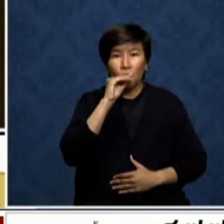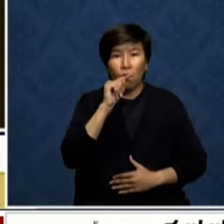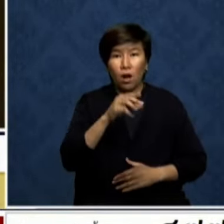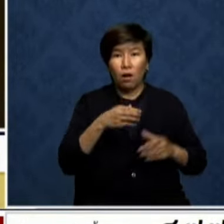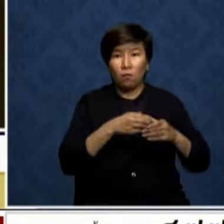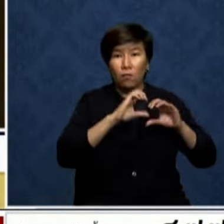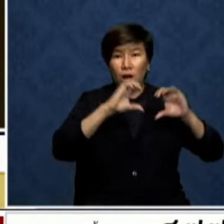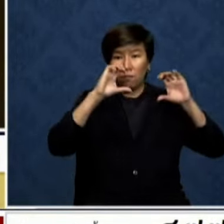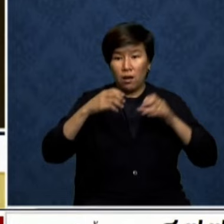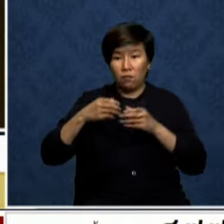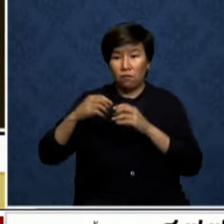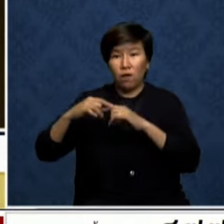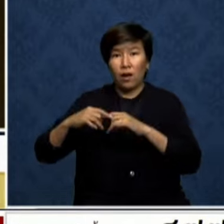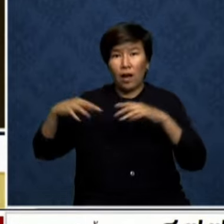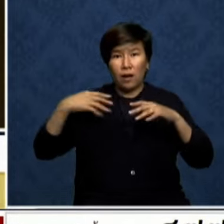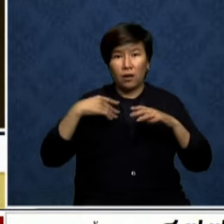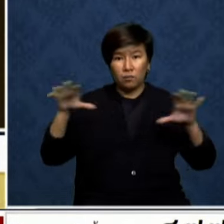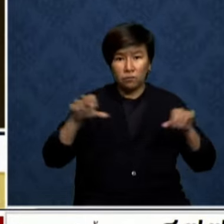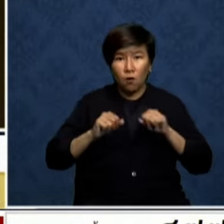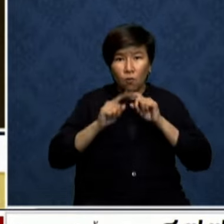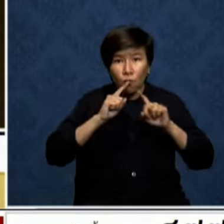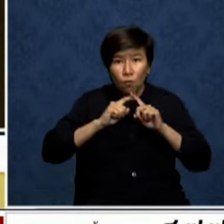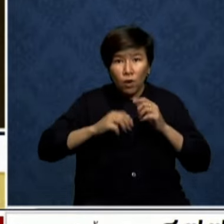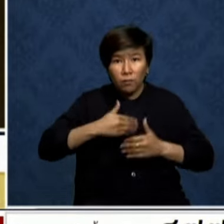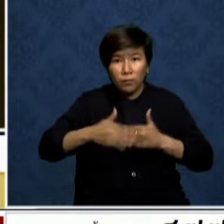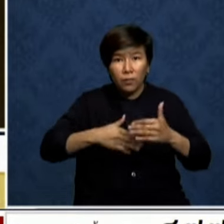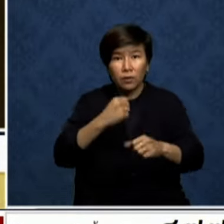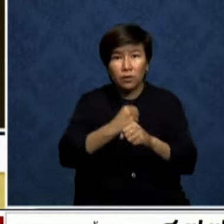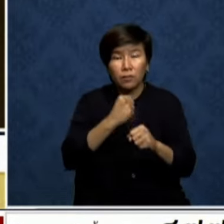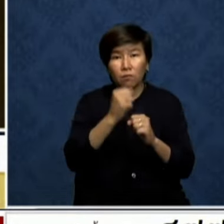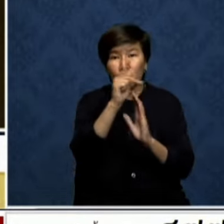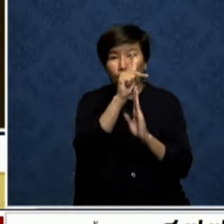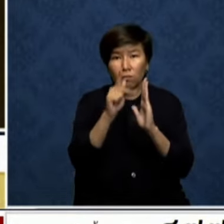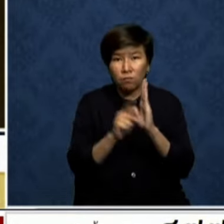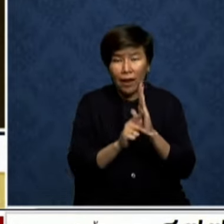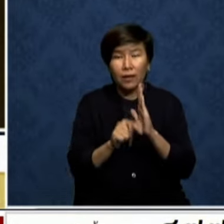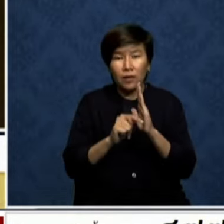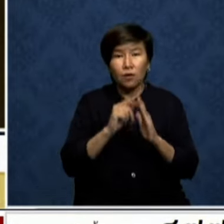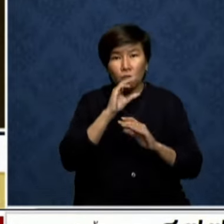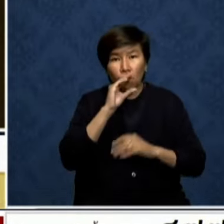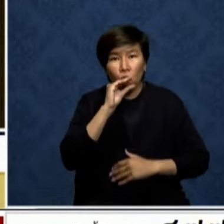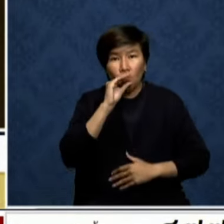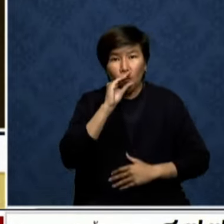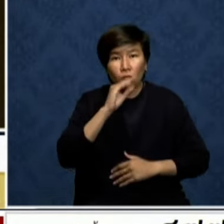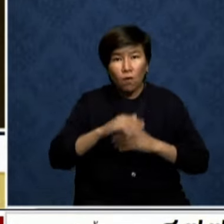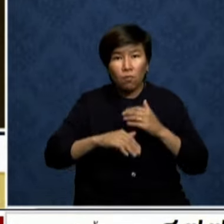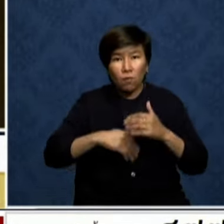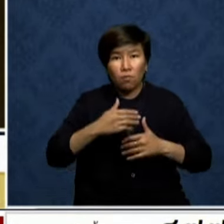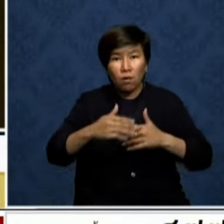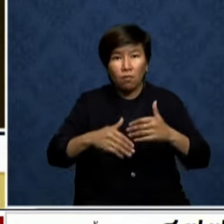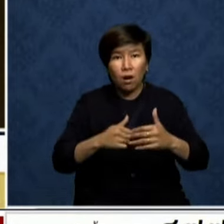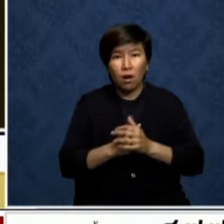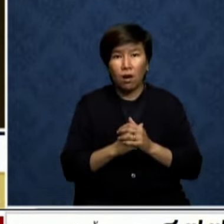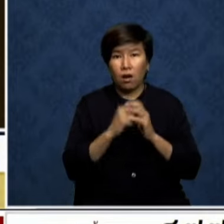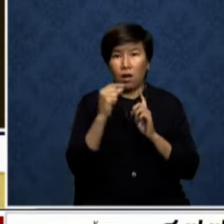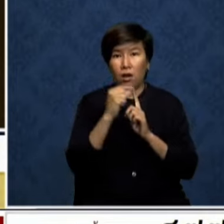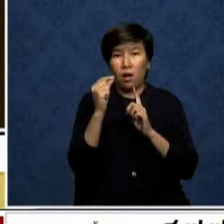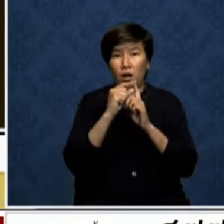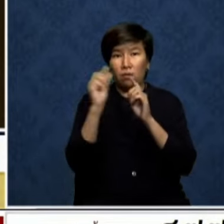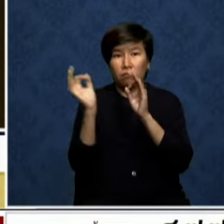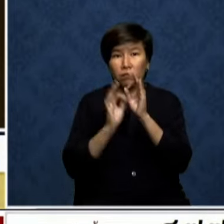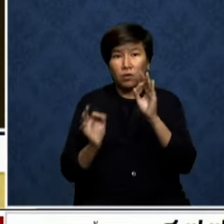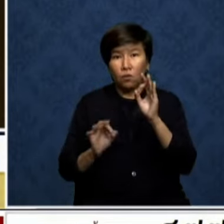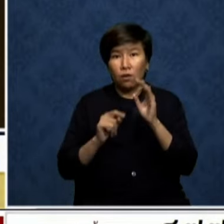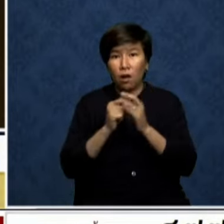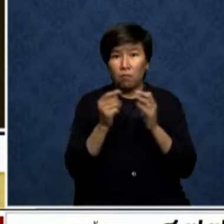รัฐบานแลวฟฝ่ายครัมีการพคยแกดวยดีเราจะเดินหน้าการปศัตกดหมายฉบับนี้ไปก่อนพูดอย่งี้นะครับไม่มประยกไหนที่เบล